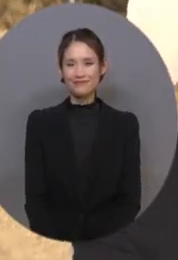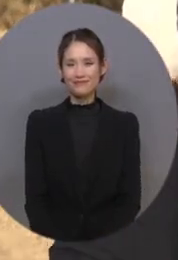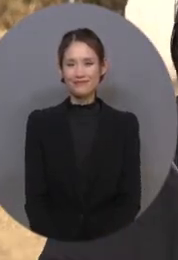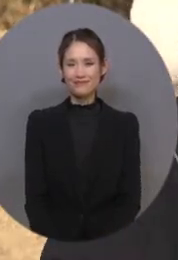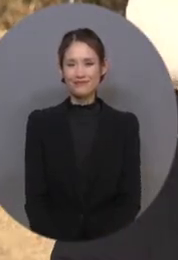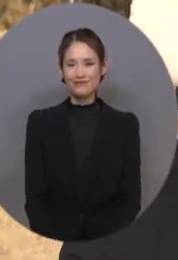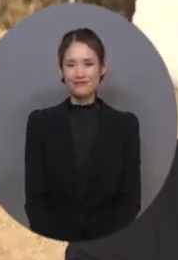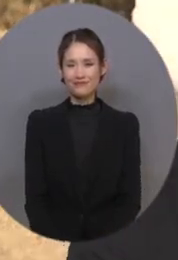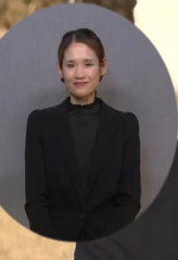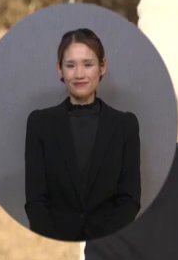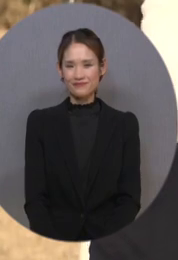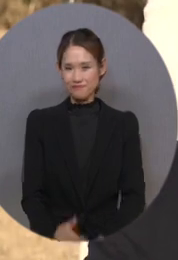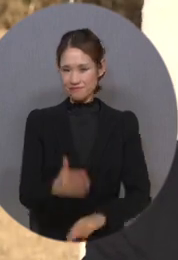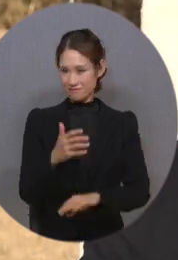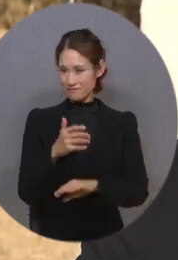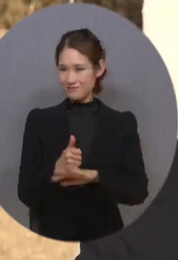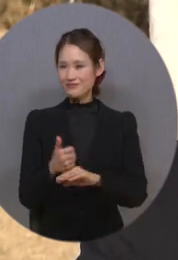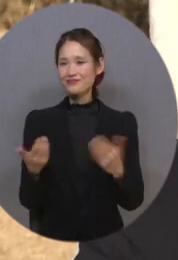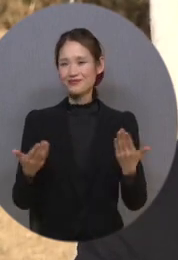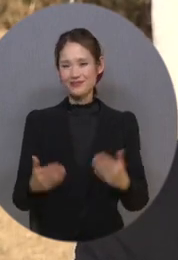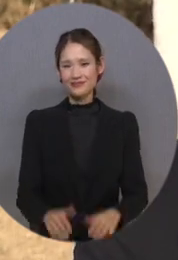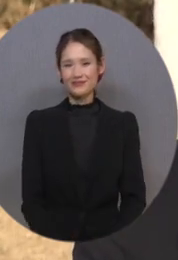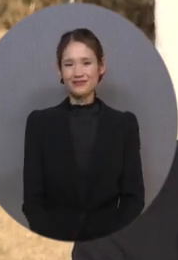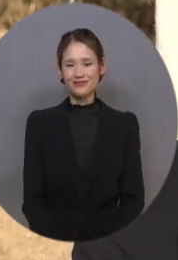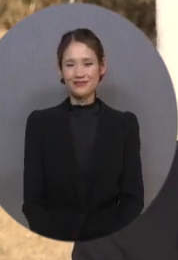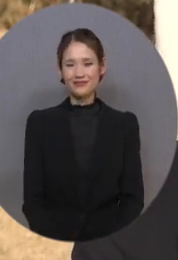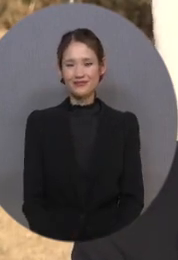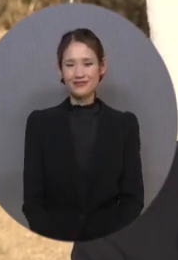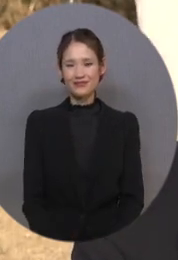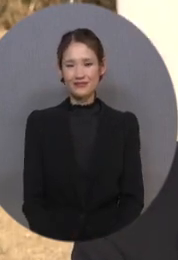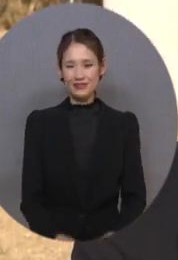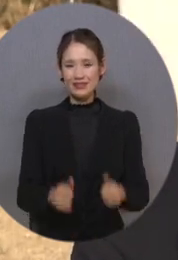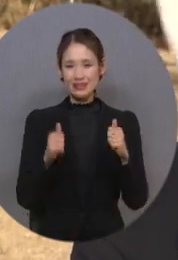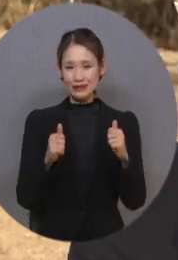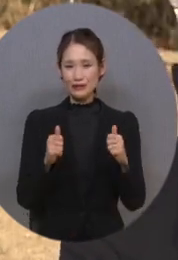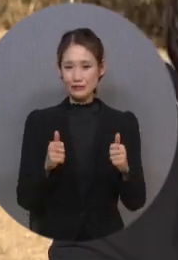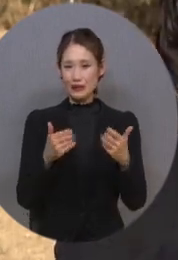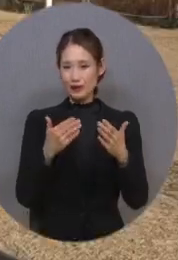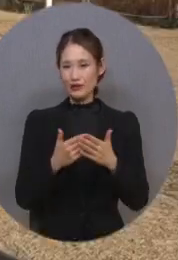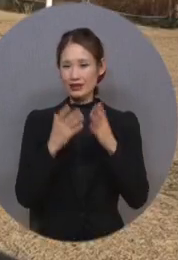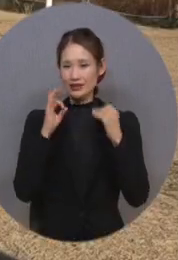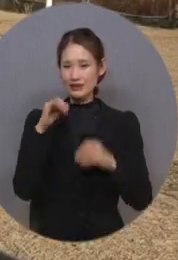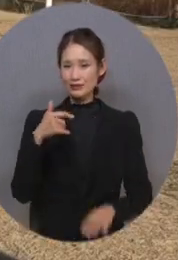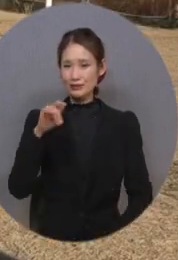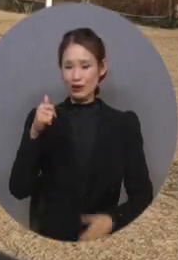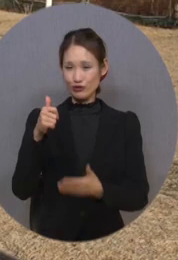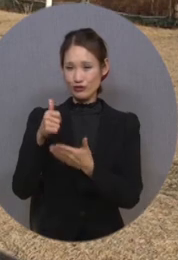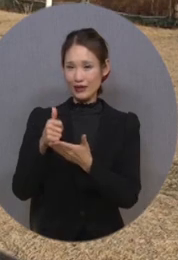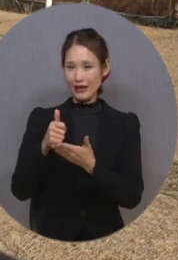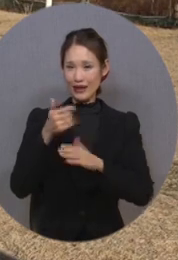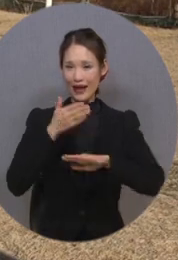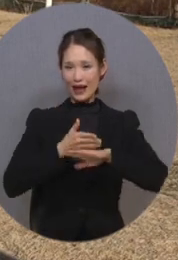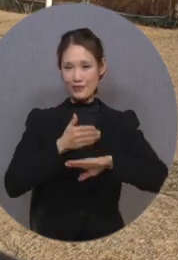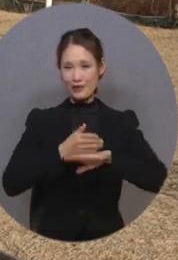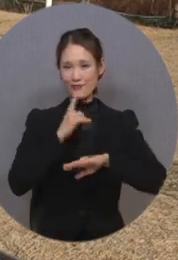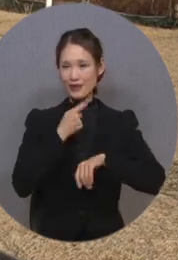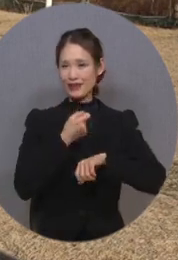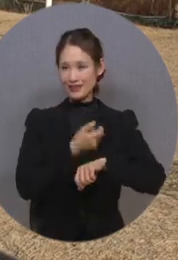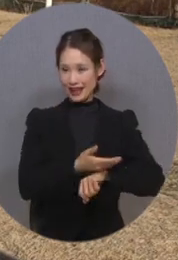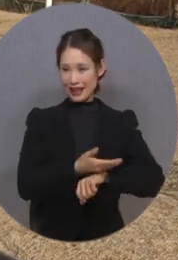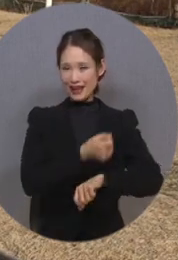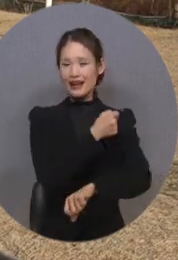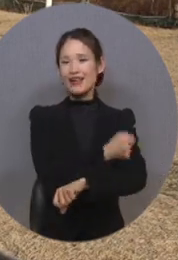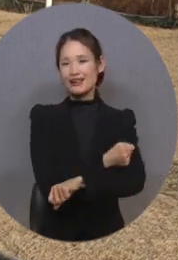하겠습니다. 아~ 후반 작업이 네. 과외 수업을. 심판 박수. 아 감사합니다. 감사합니다. 아